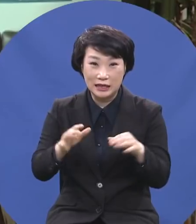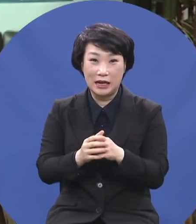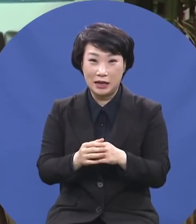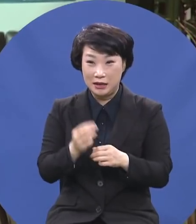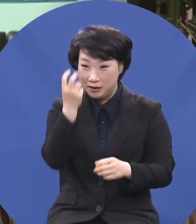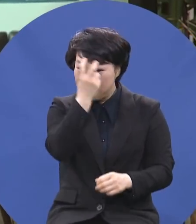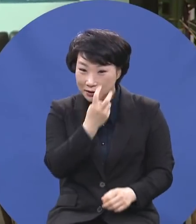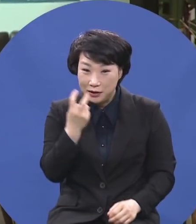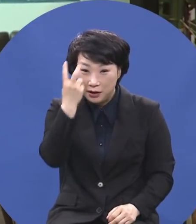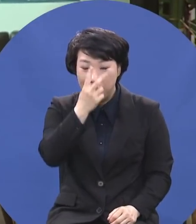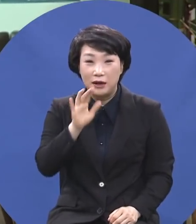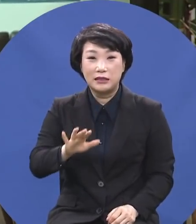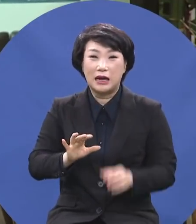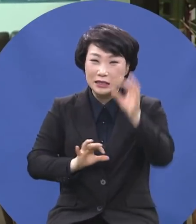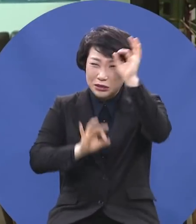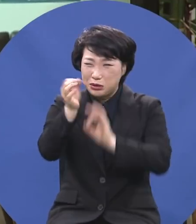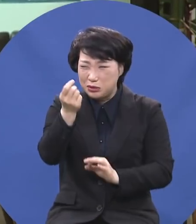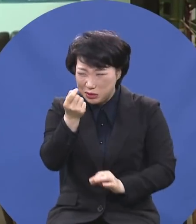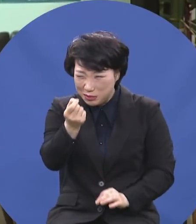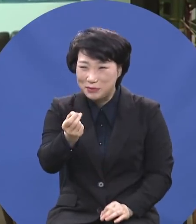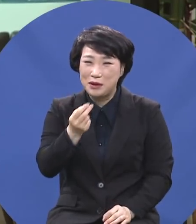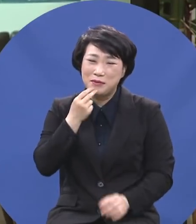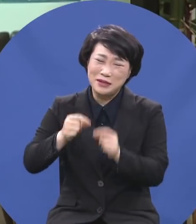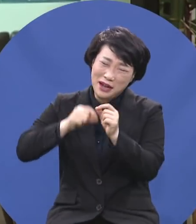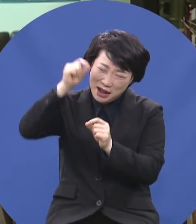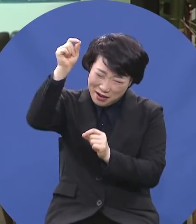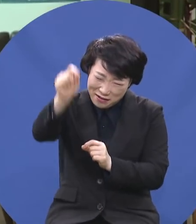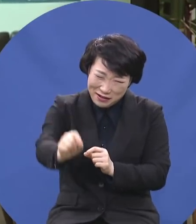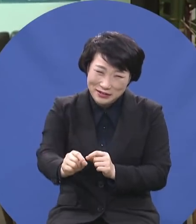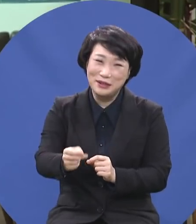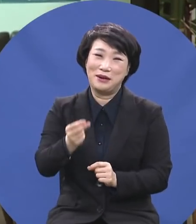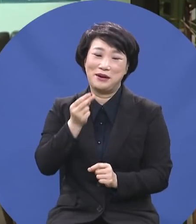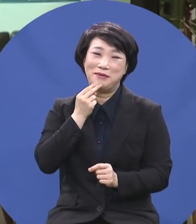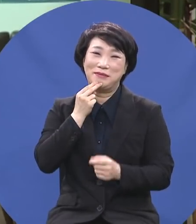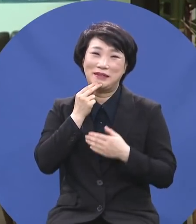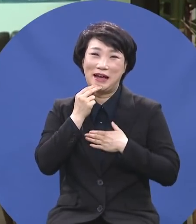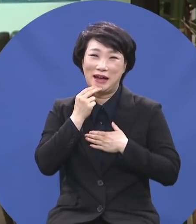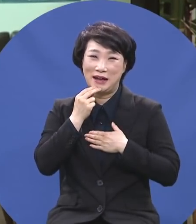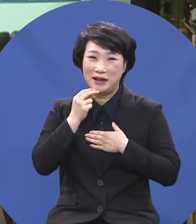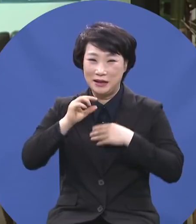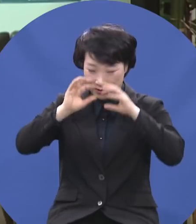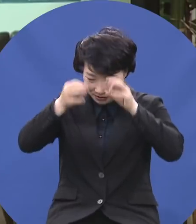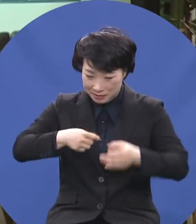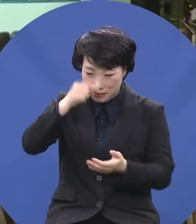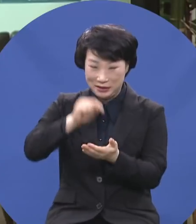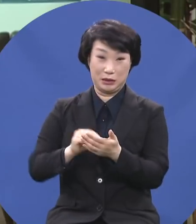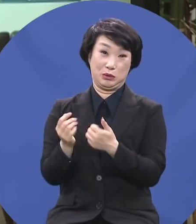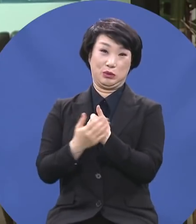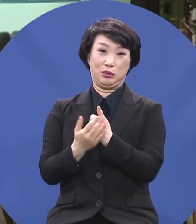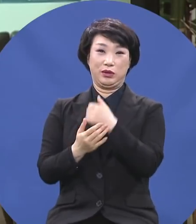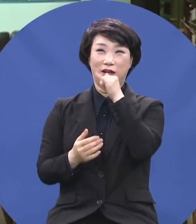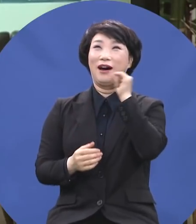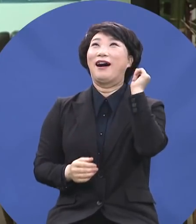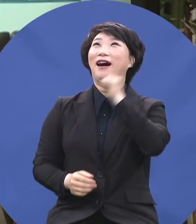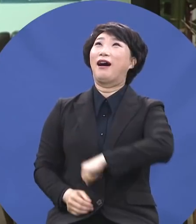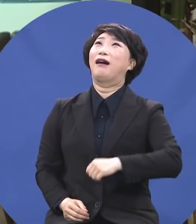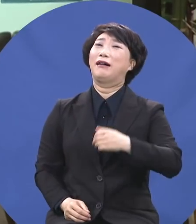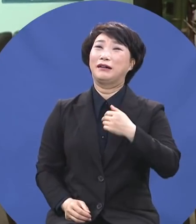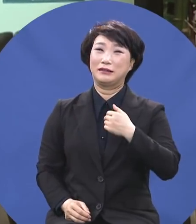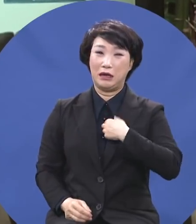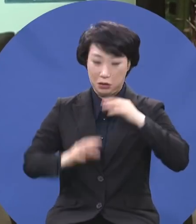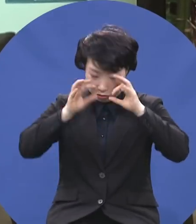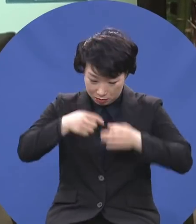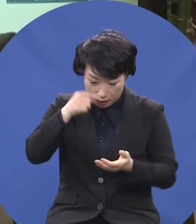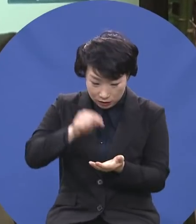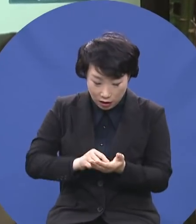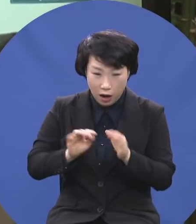정확하게 보고 실수가 영원히 없이 나를 진단하셔서, 나는